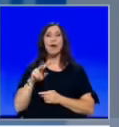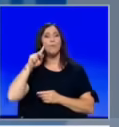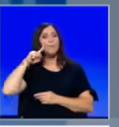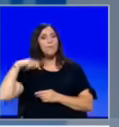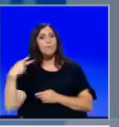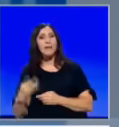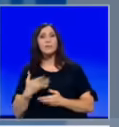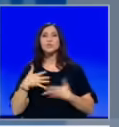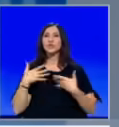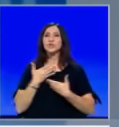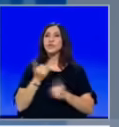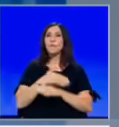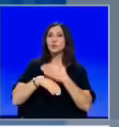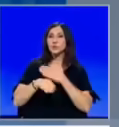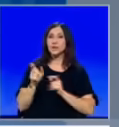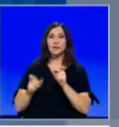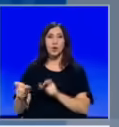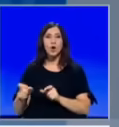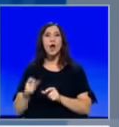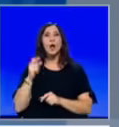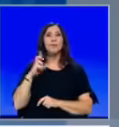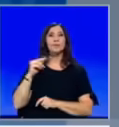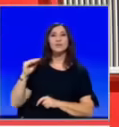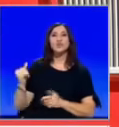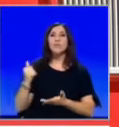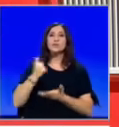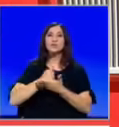БДЖ назначиха комисия, която да разследва причината за пожара.